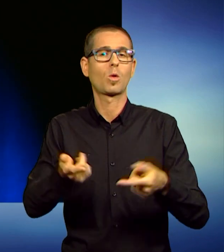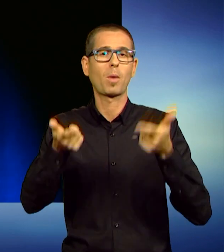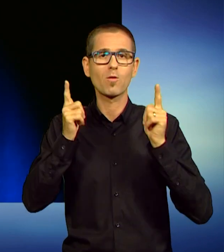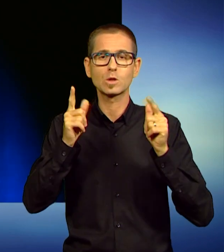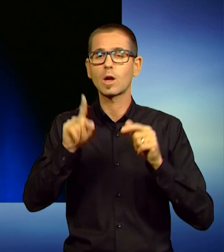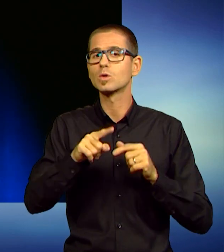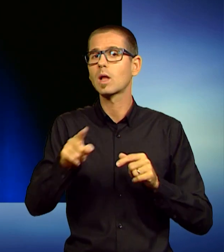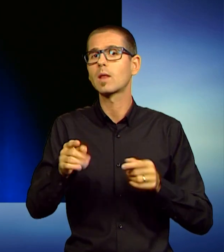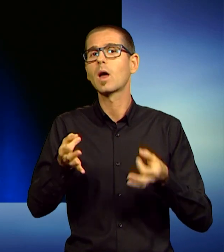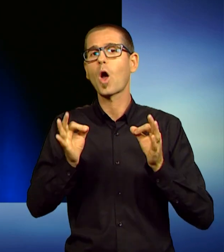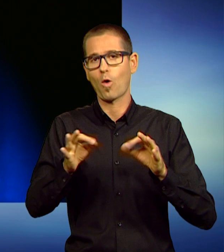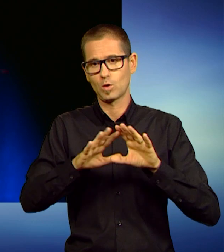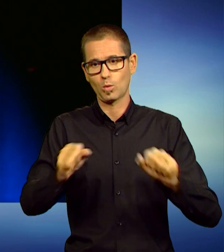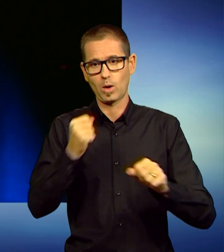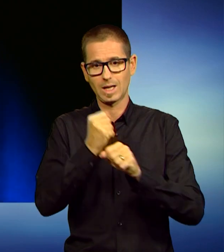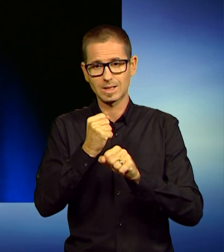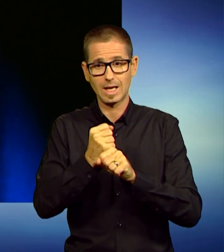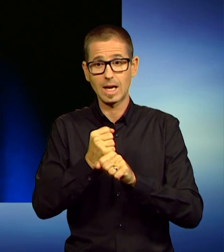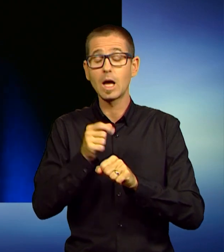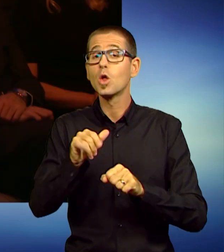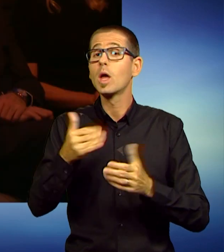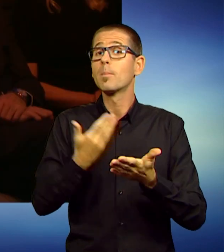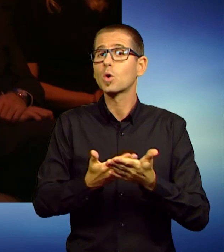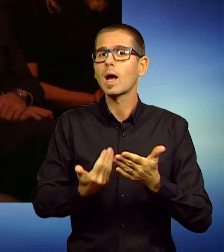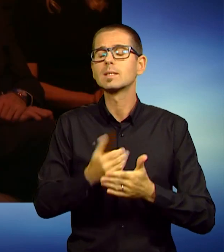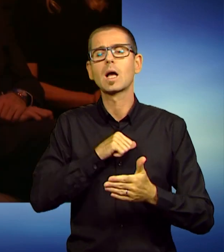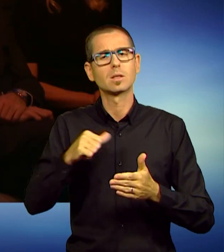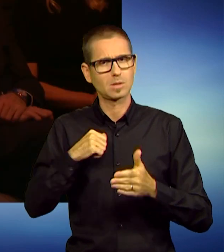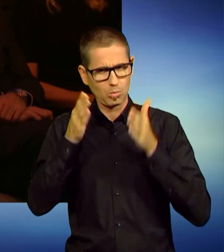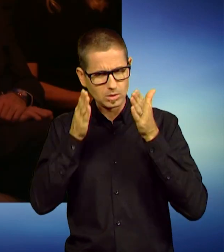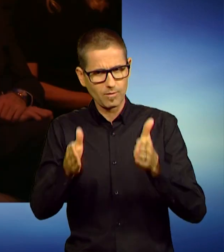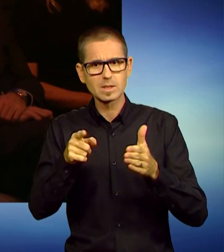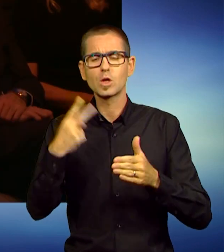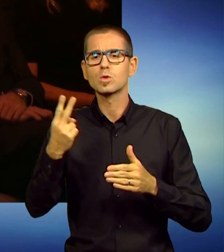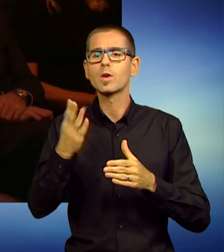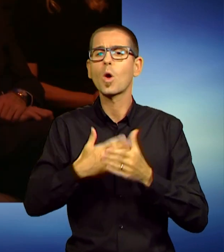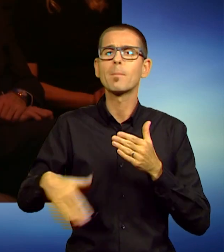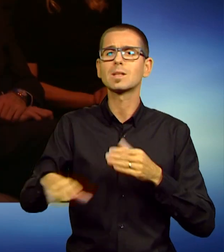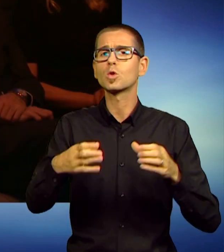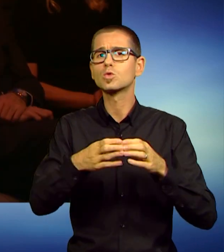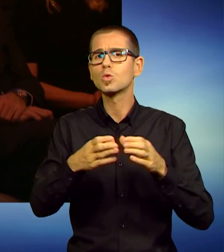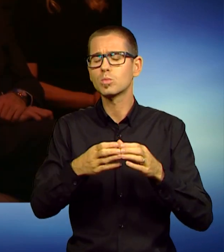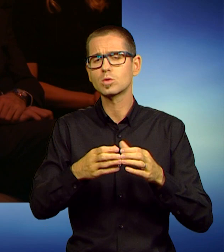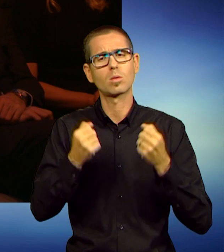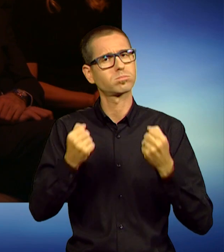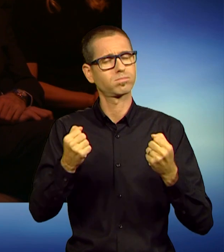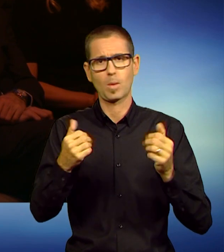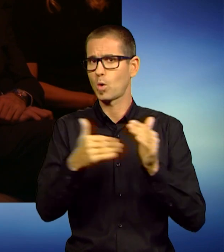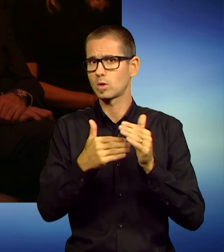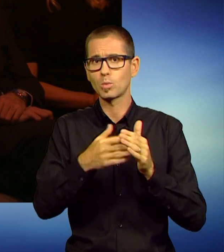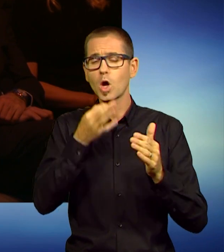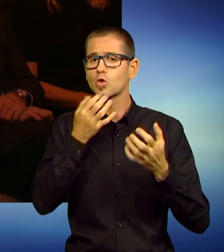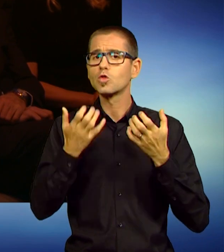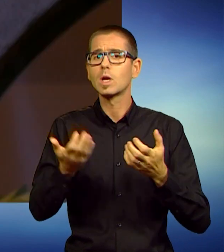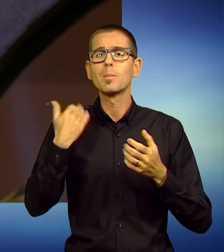in kakovost opravljenega dela. Je podlaga za samozavest, ki jo Slovenija v mednarodni skupnosti še kako potrebuje, če želi